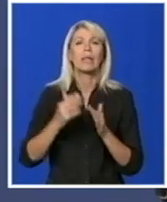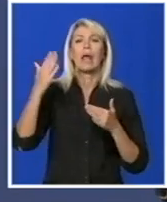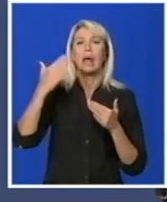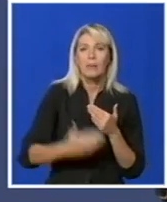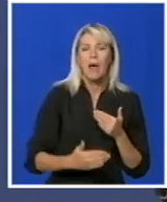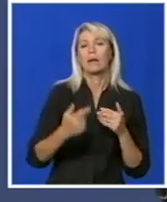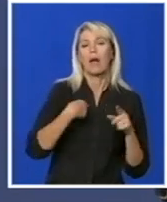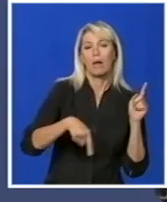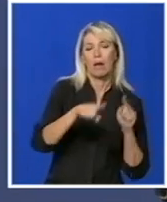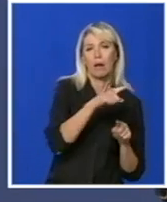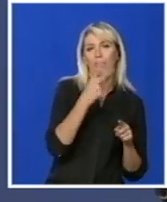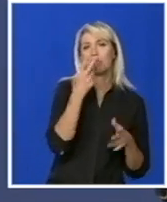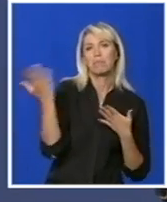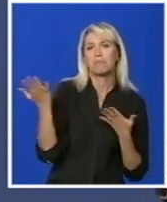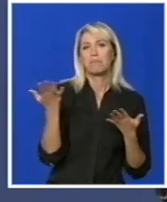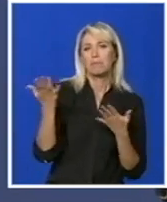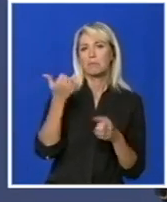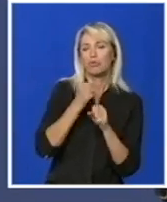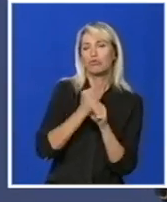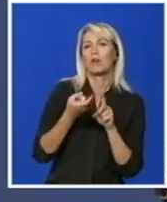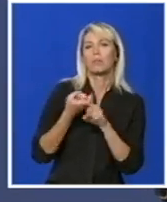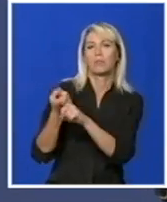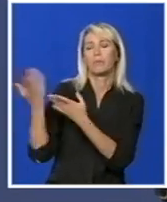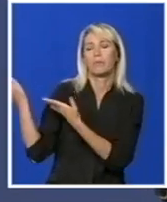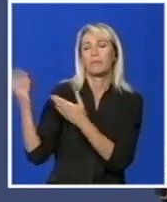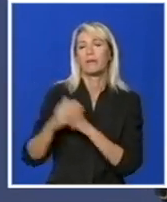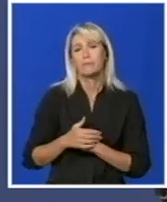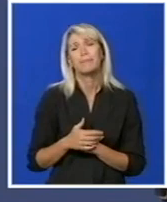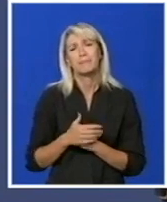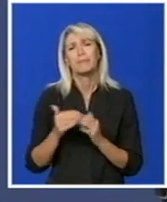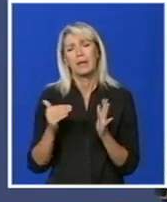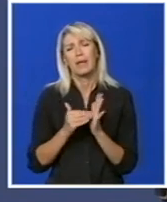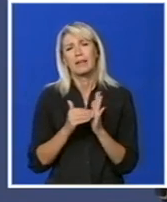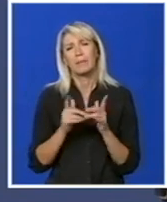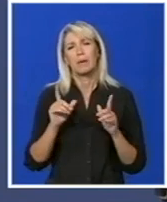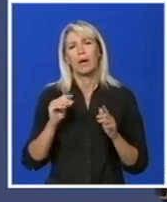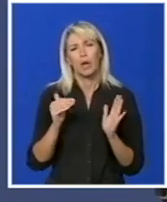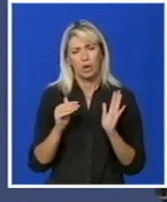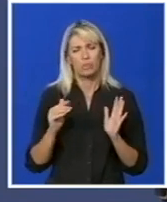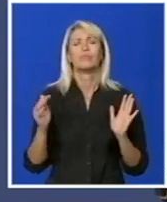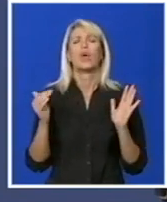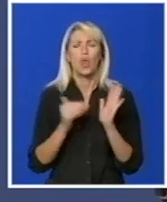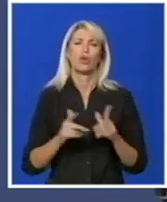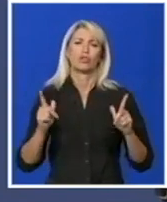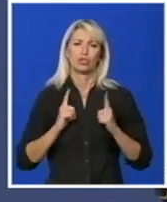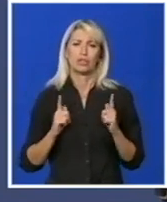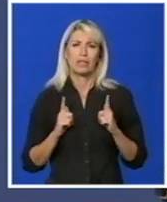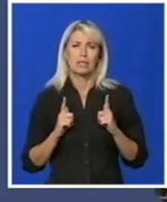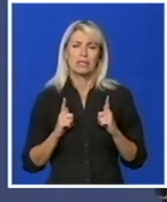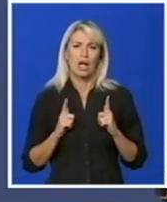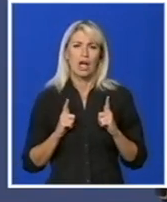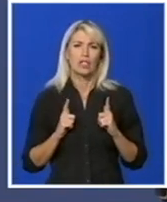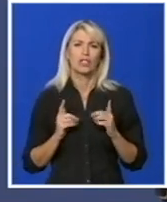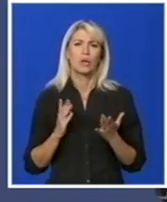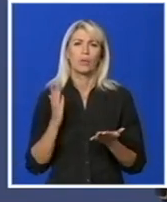odnos prema ovim državama. Znači, ipak treba malo više da sačekamo, da kažem, da dobijemo